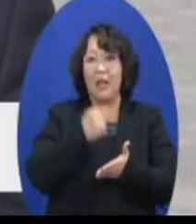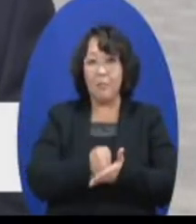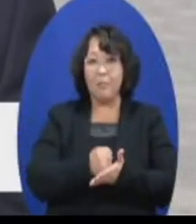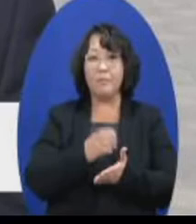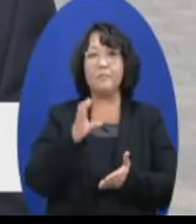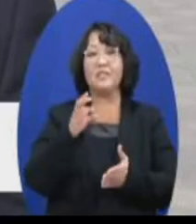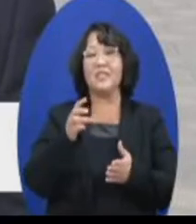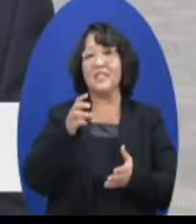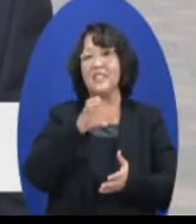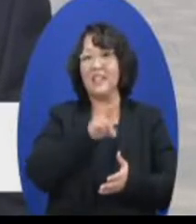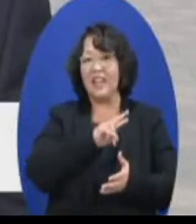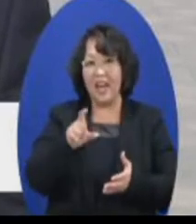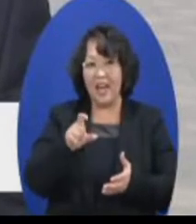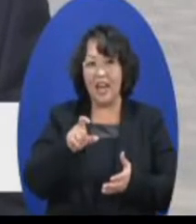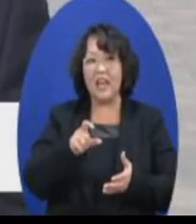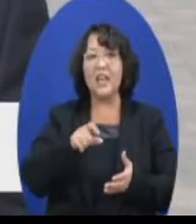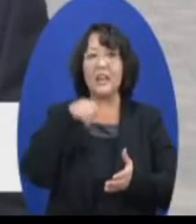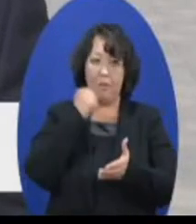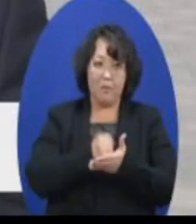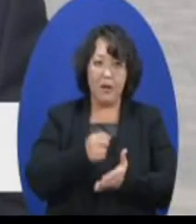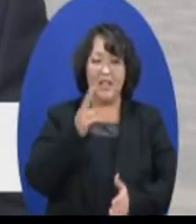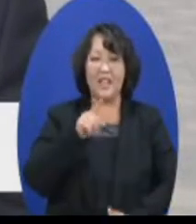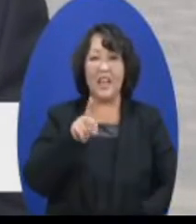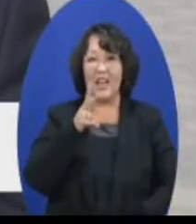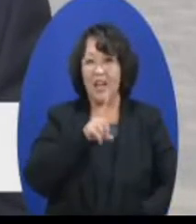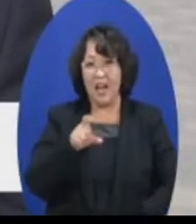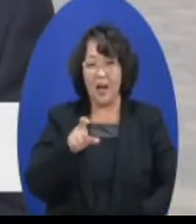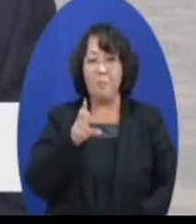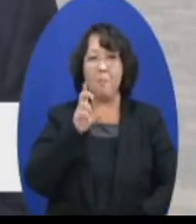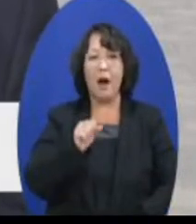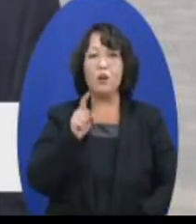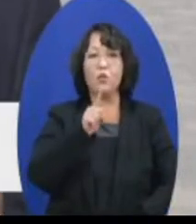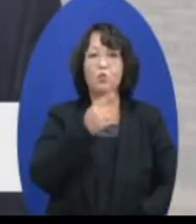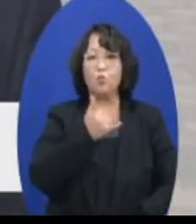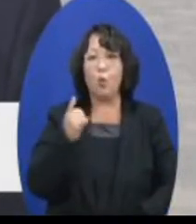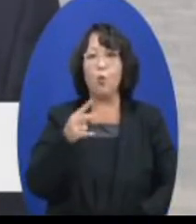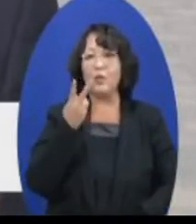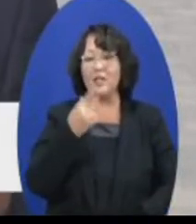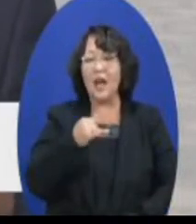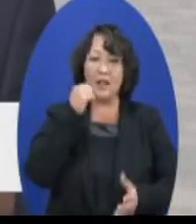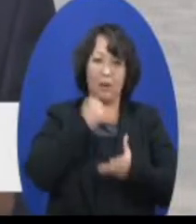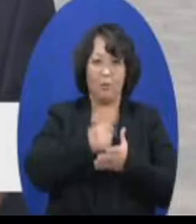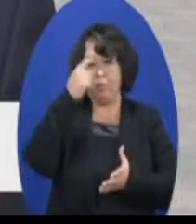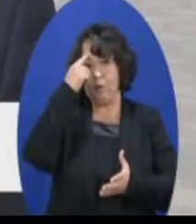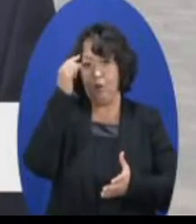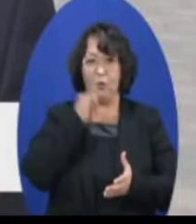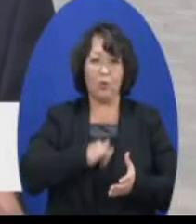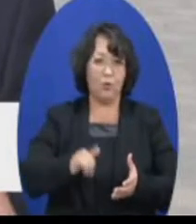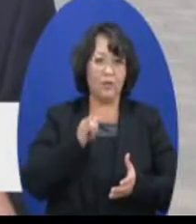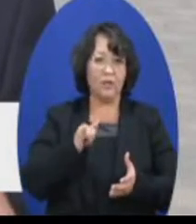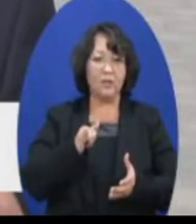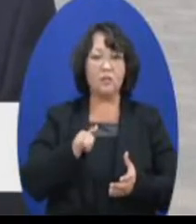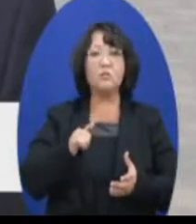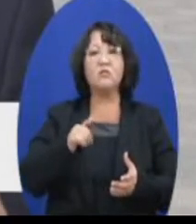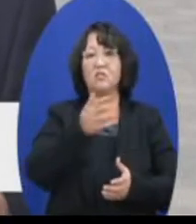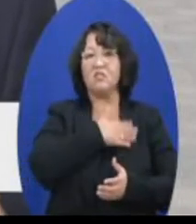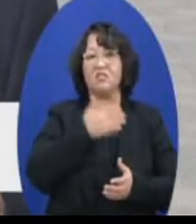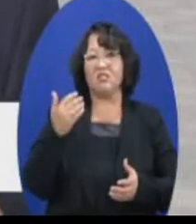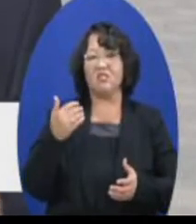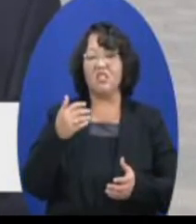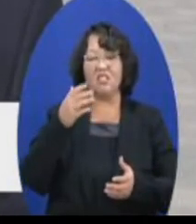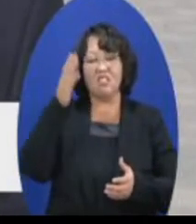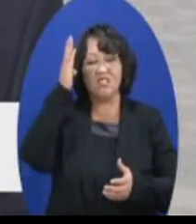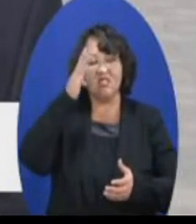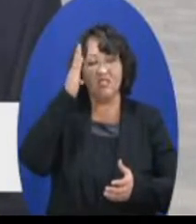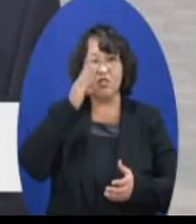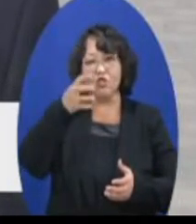тэр сэрээ тамга чинь тэр дэгрээ буюу зуузаа гэж манайхан ярьдаг. Зуузаа тамга чинь Монголын эцэг төр болох хүнүүгийн